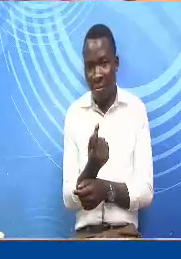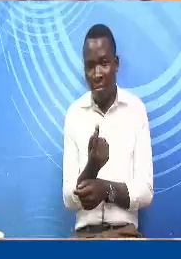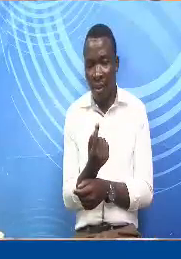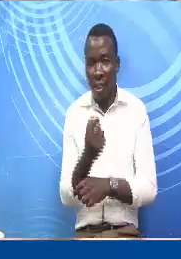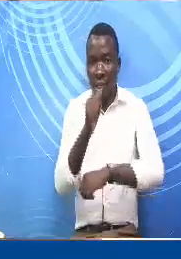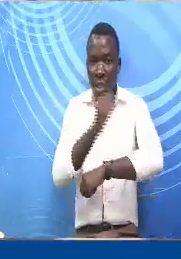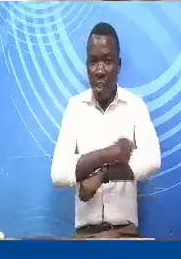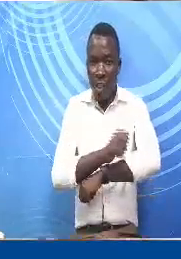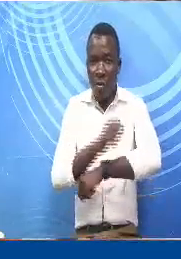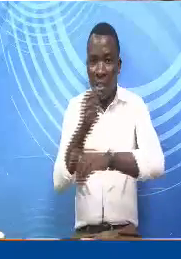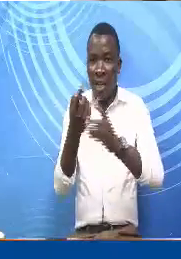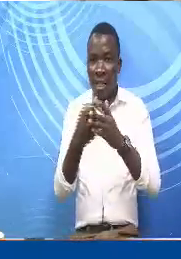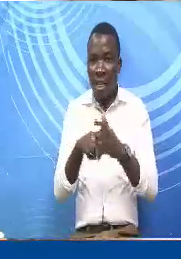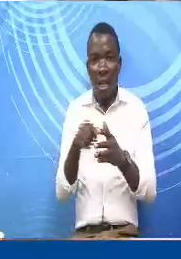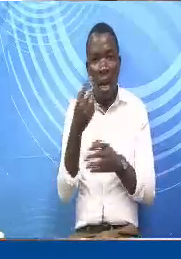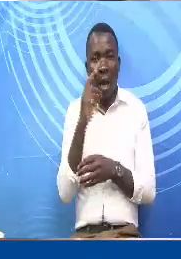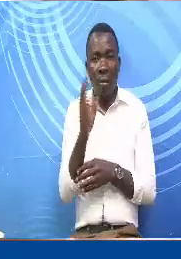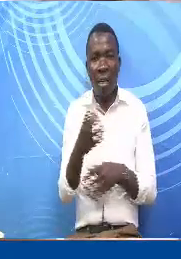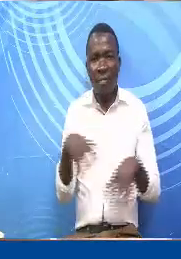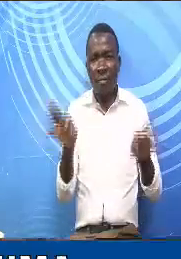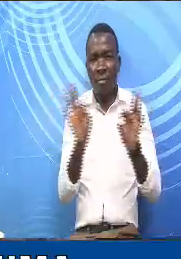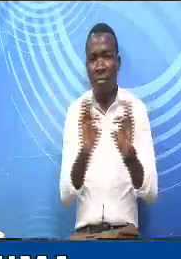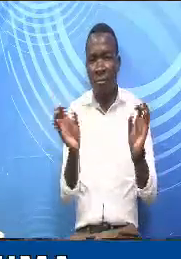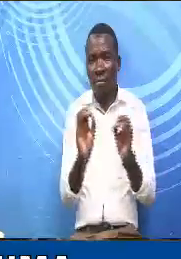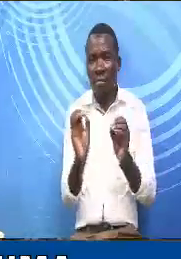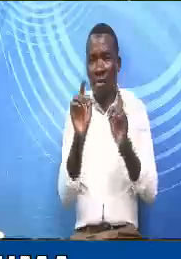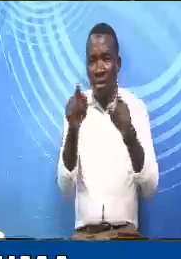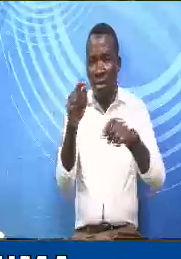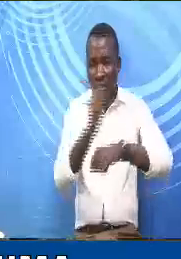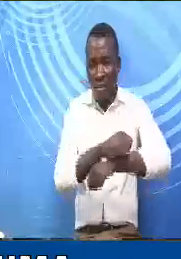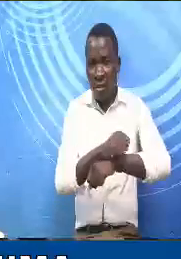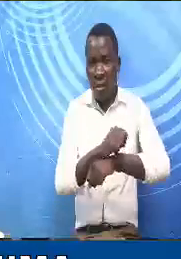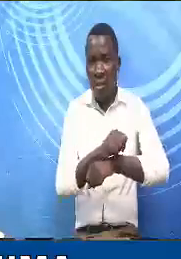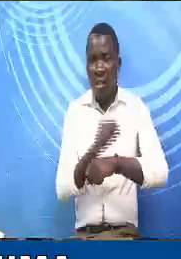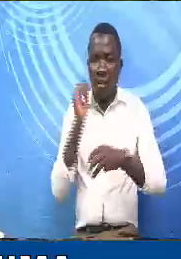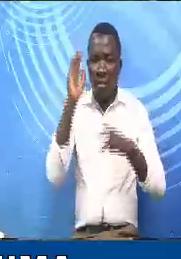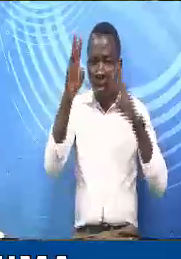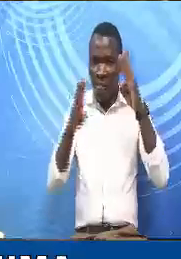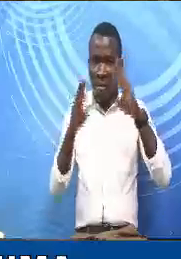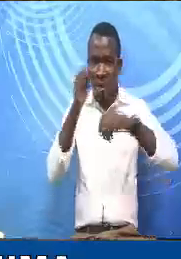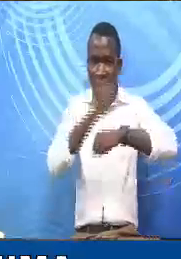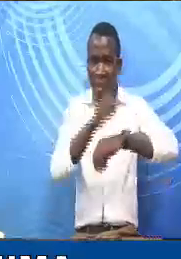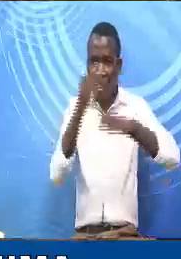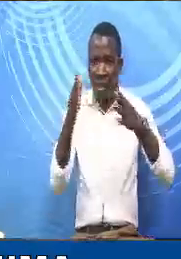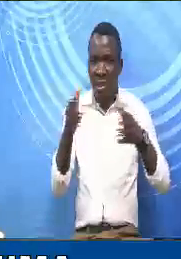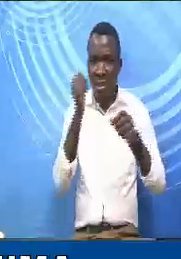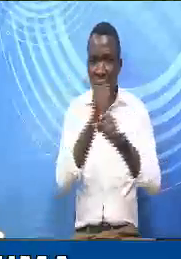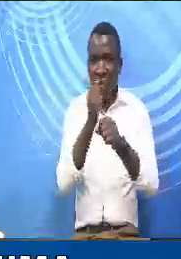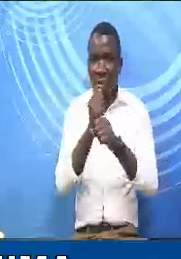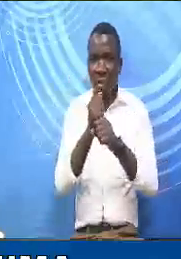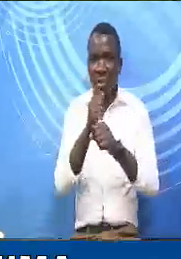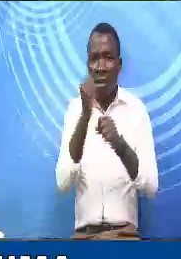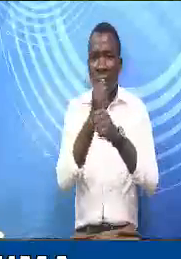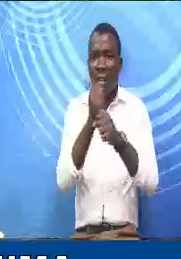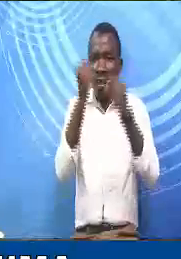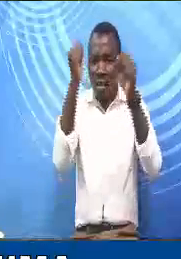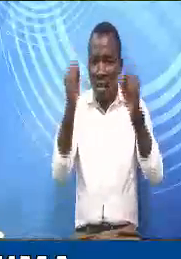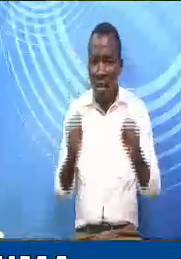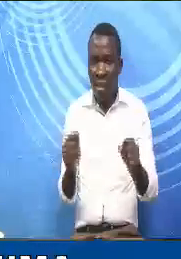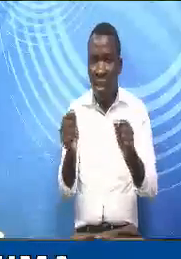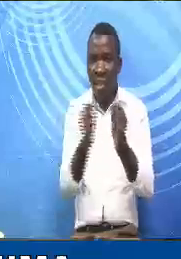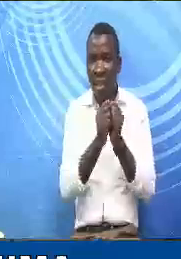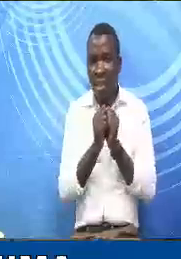ishuri ryatangira akabona si ngombwa gusubira mu ishuri ku mpungenge z'aba banyeshuri zo kuba bazakora ikizamini kimwe n'abakiri mu ntara bo